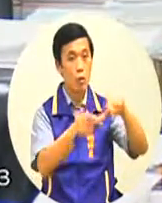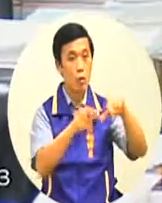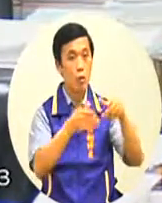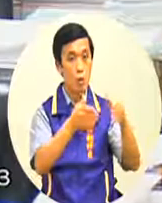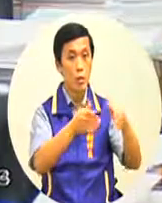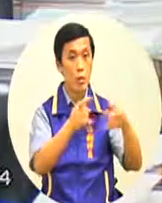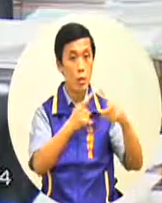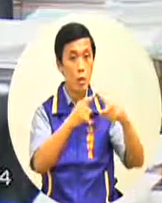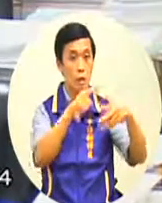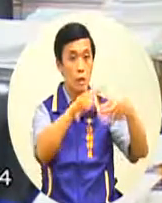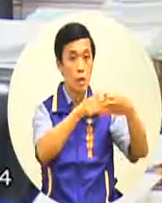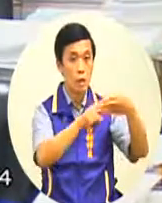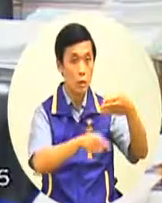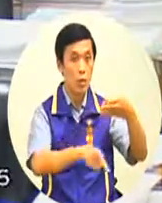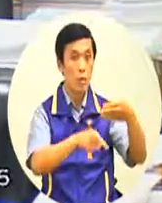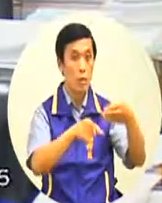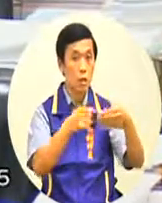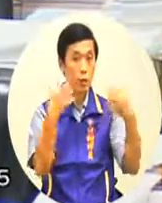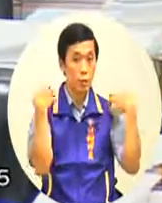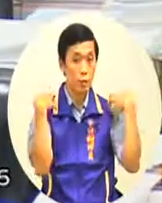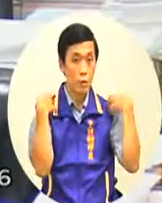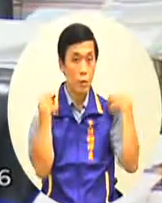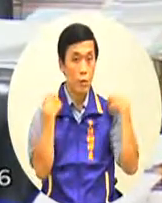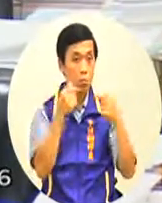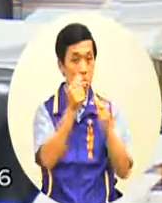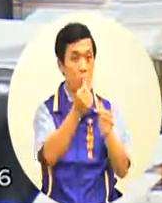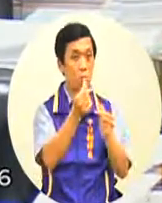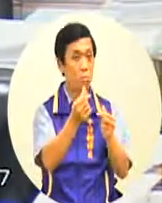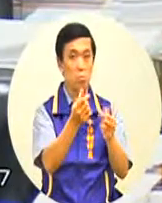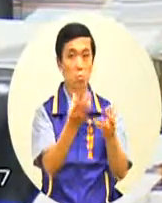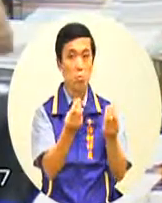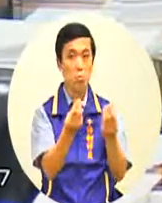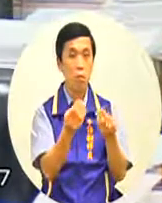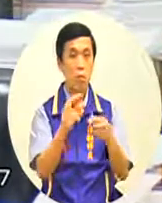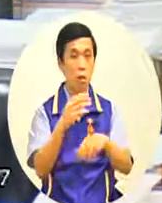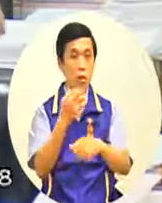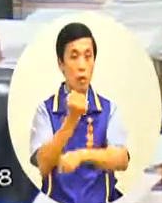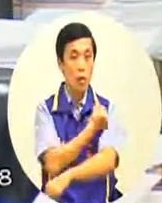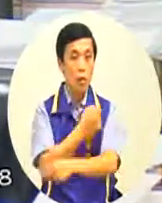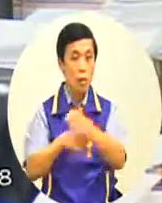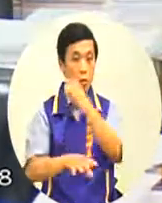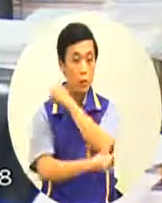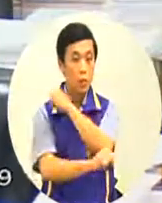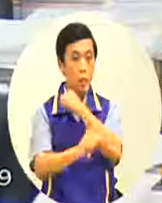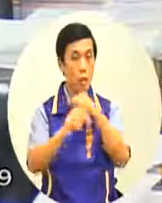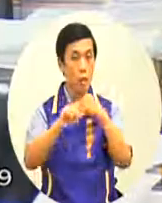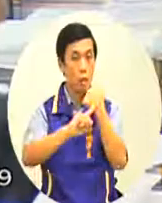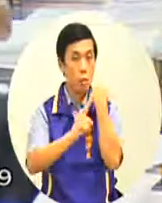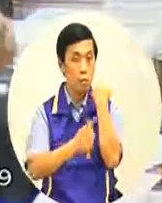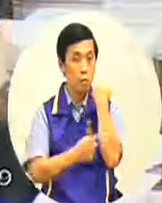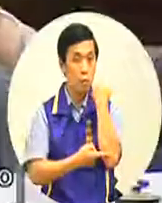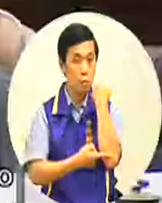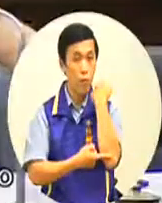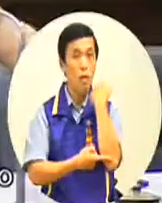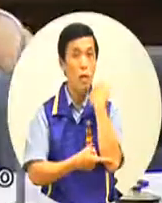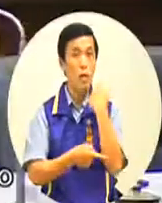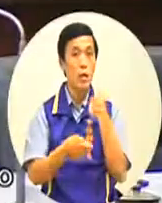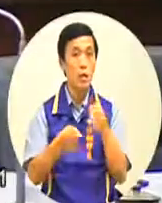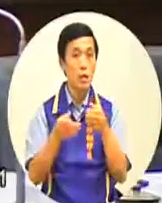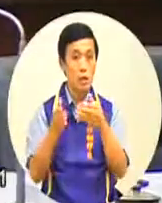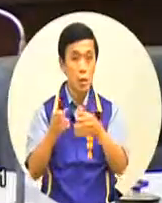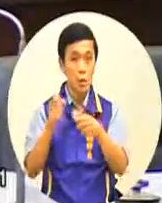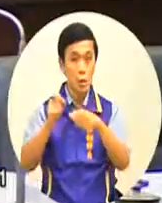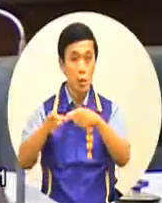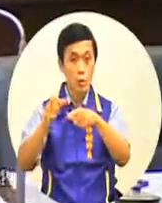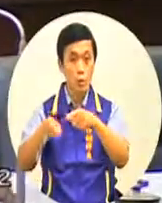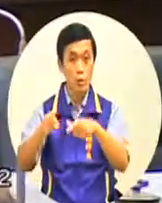人都没有那么周全。啊，当然有时候劳基法走在前，他们这个企业在运